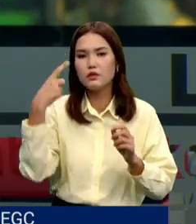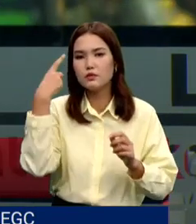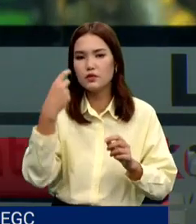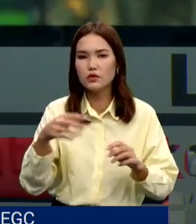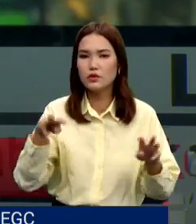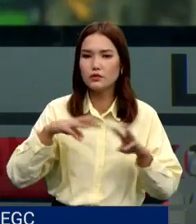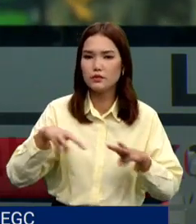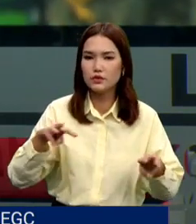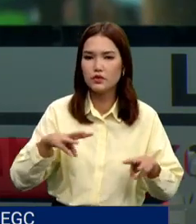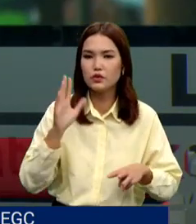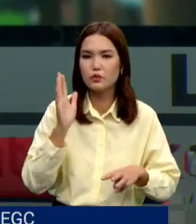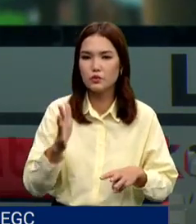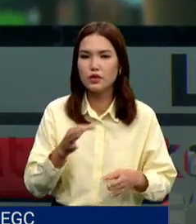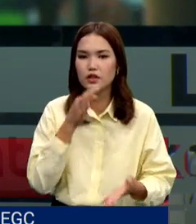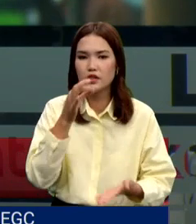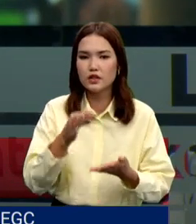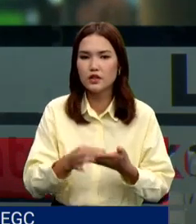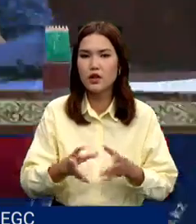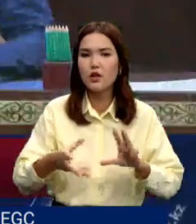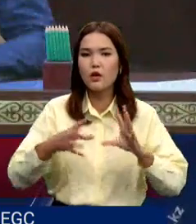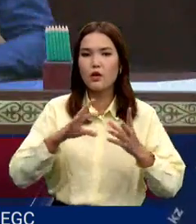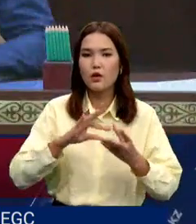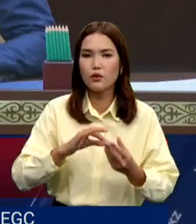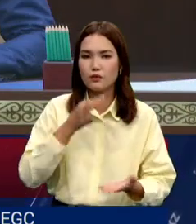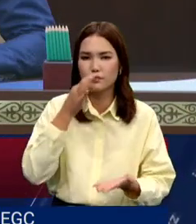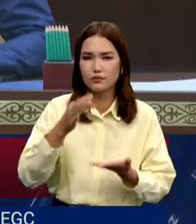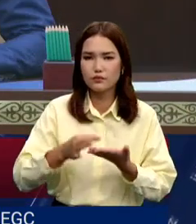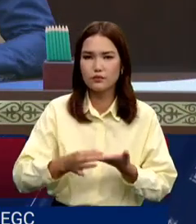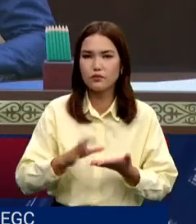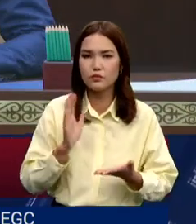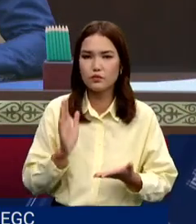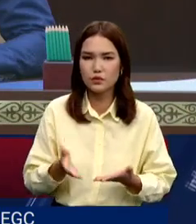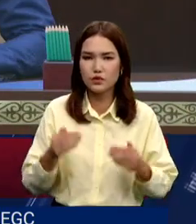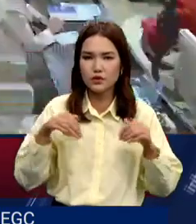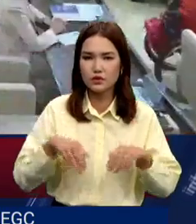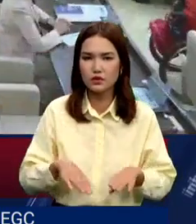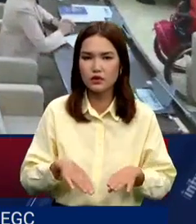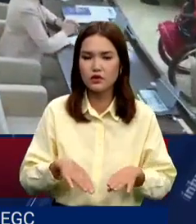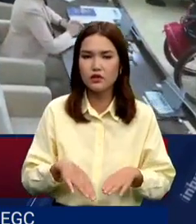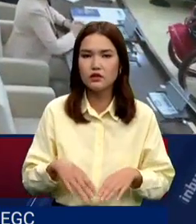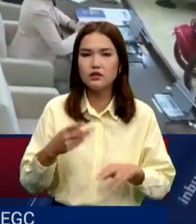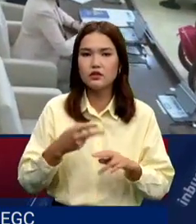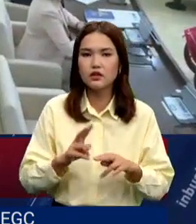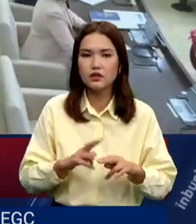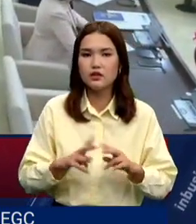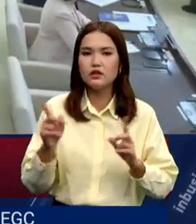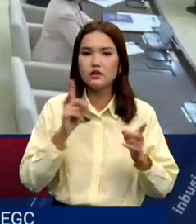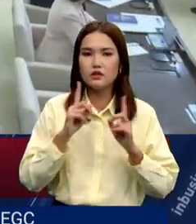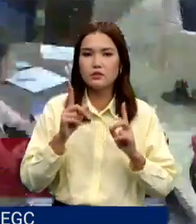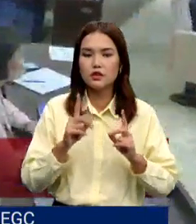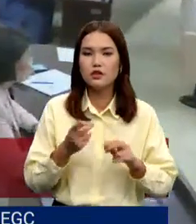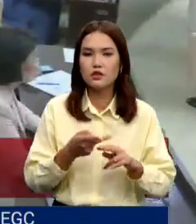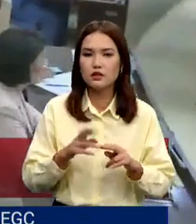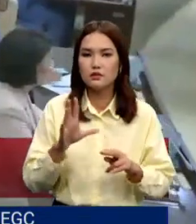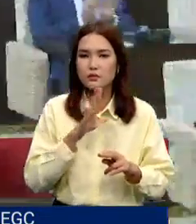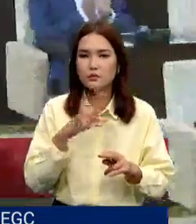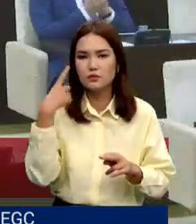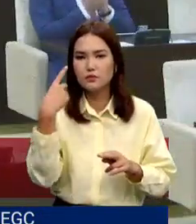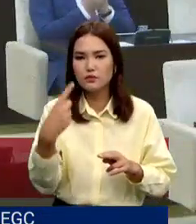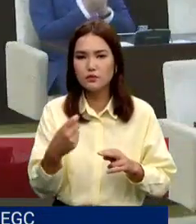Аманат, поддержит кандидатуру главы государства. Также он согласился с инициативой обновления властных структур и политики страны в